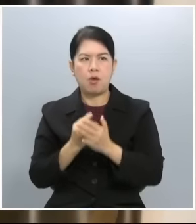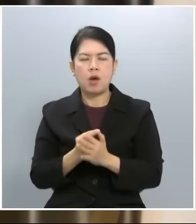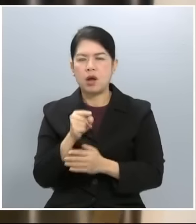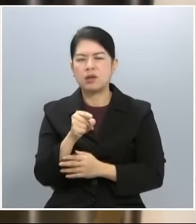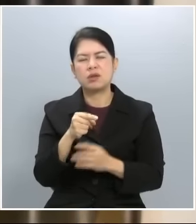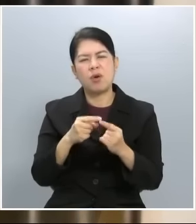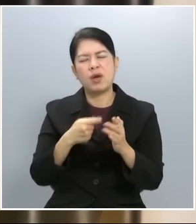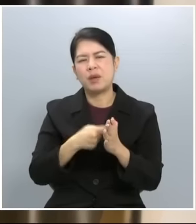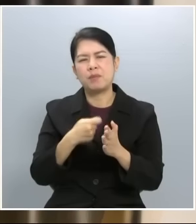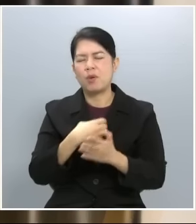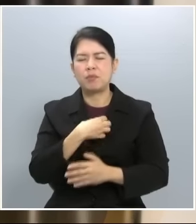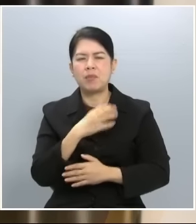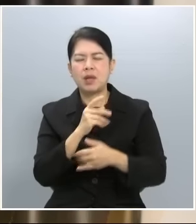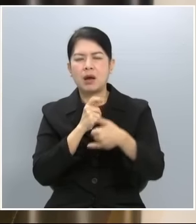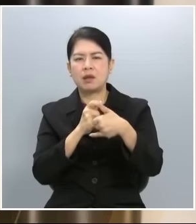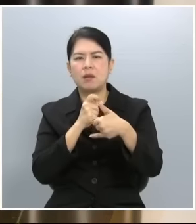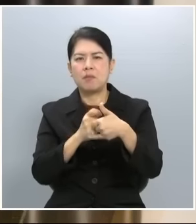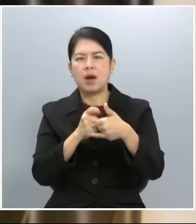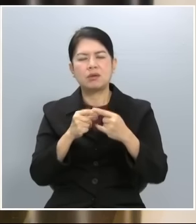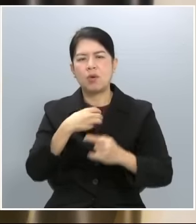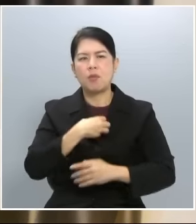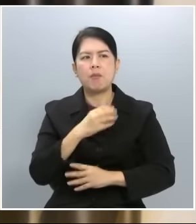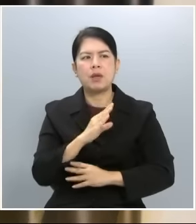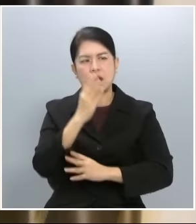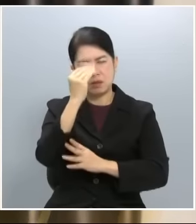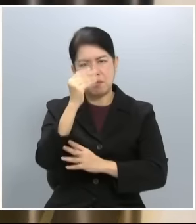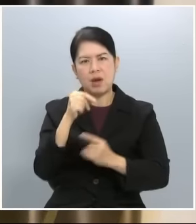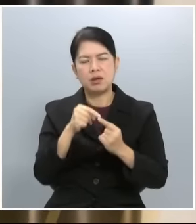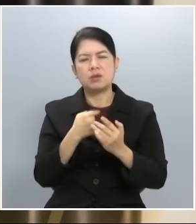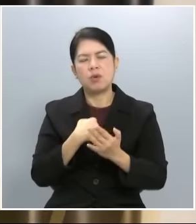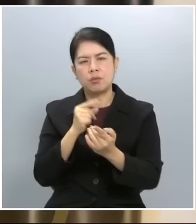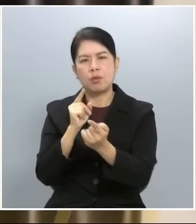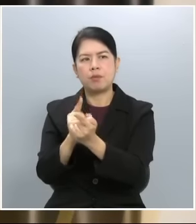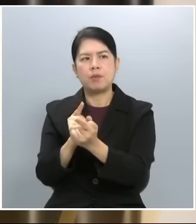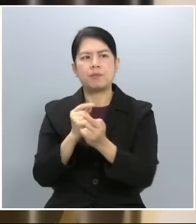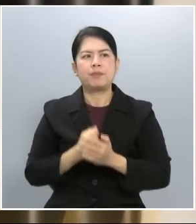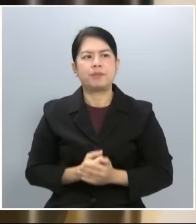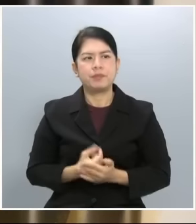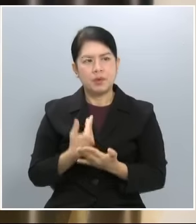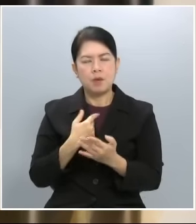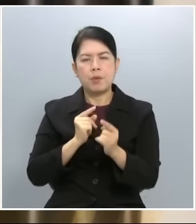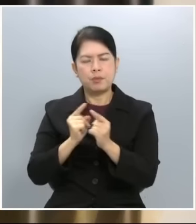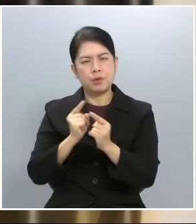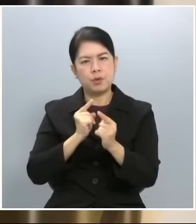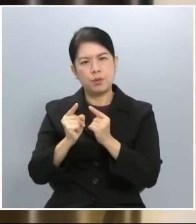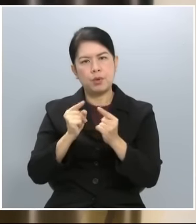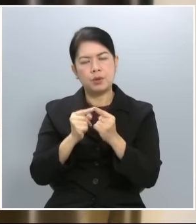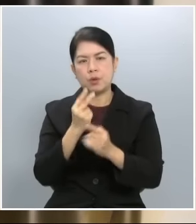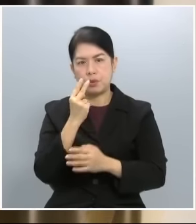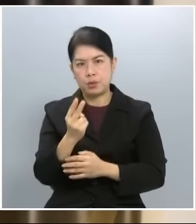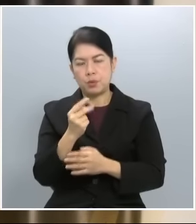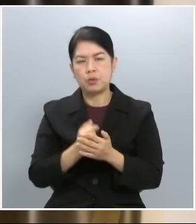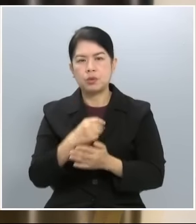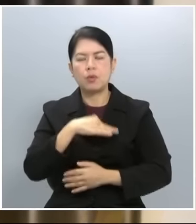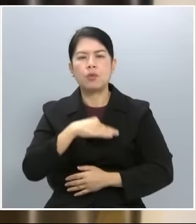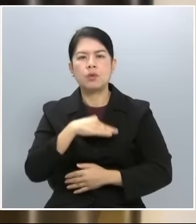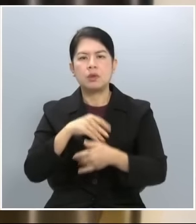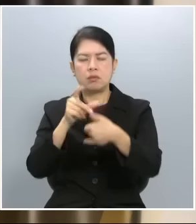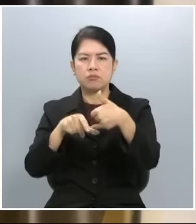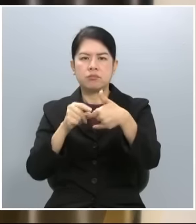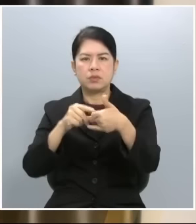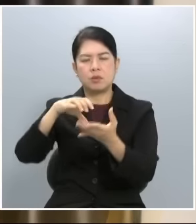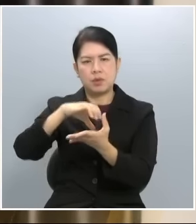ที่คือเท่าที่ผมได้เจอนะครับแล้วก็สัมผัสได้สถานะทางจิตใจแกค่อนข้างที่จะไม่ค่